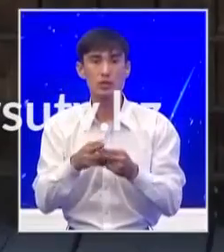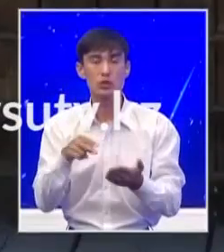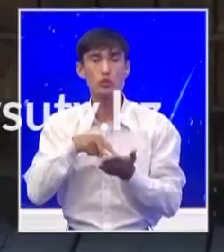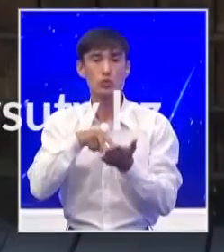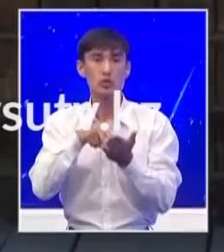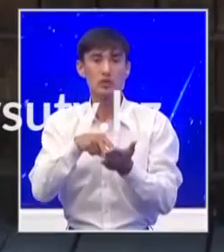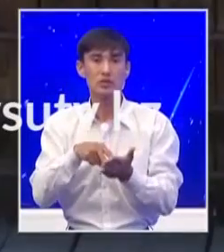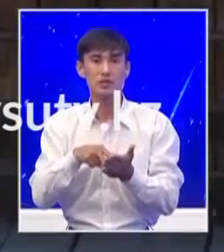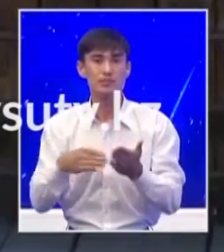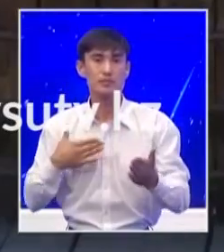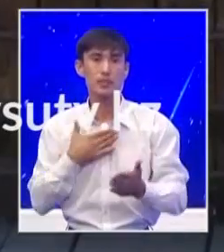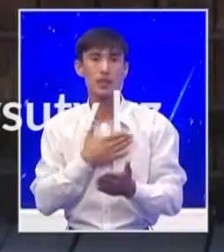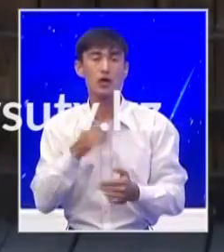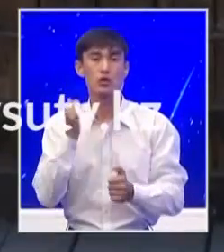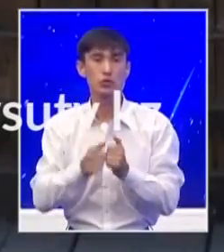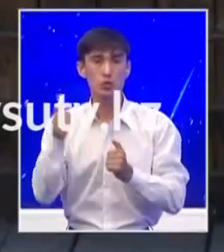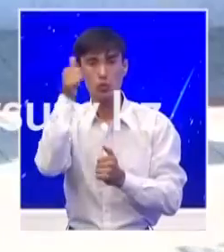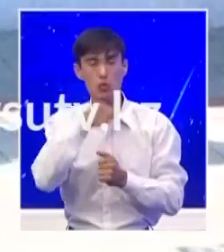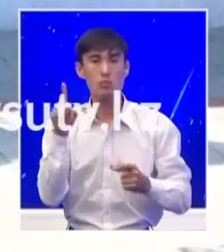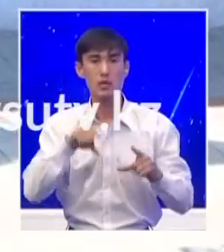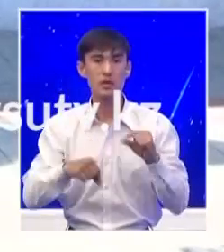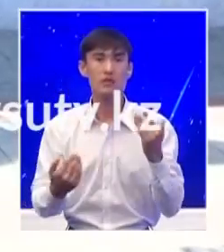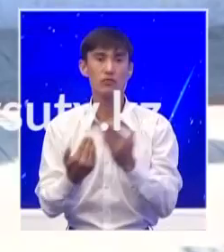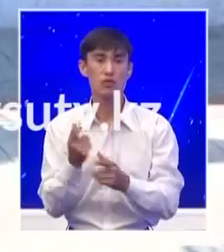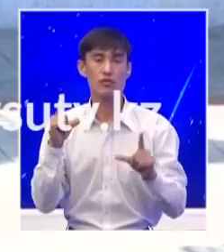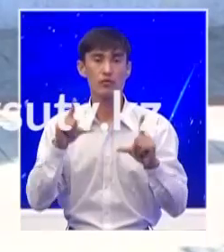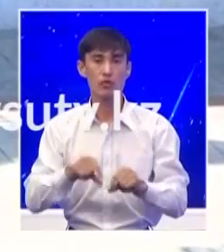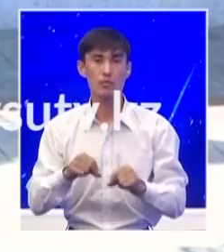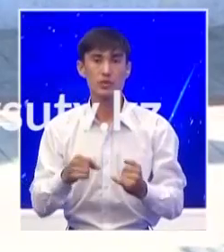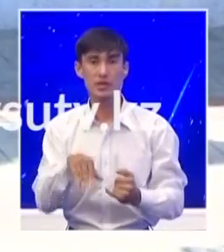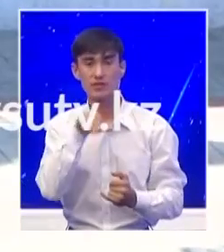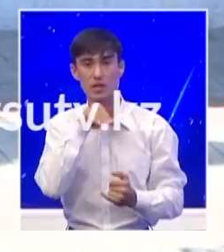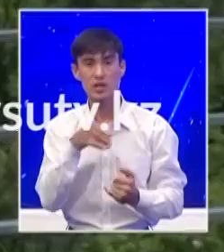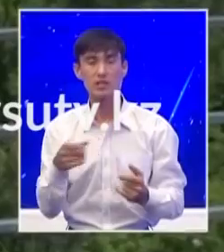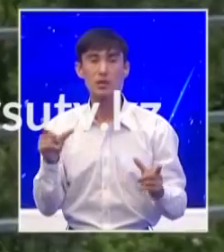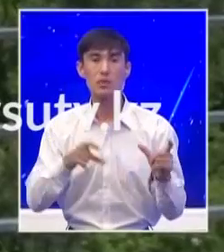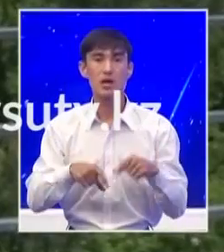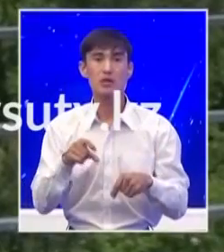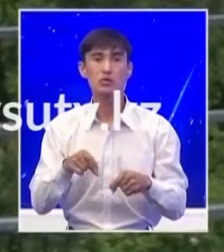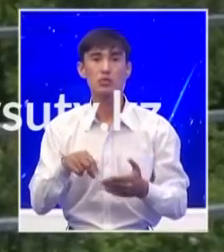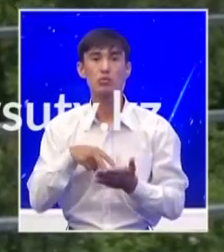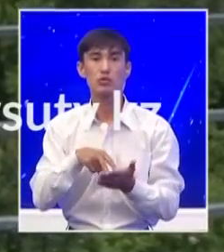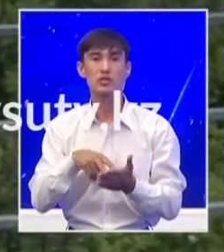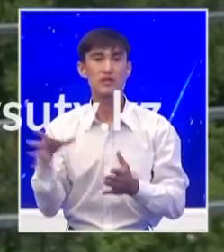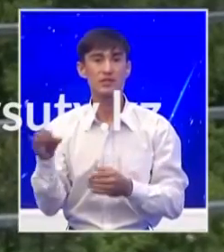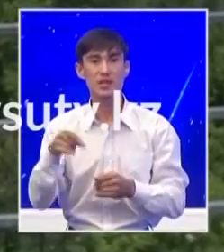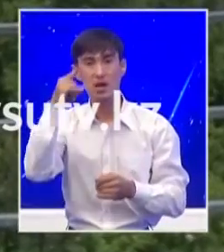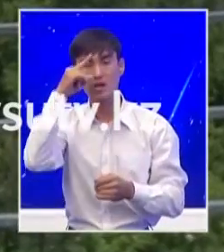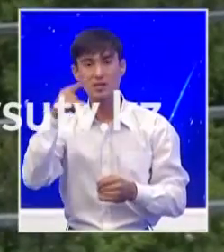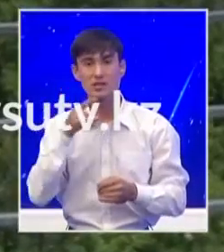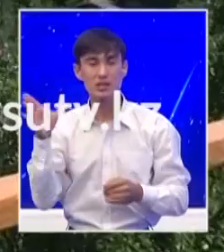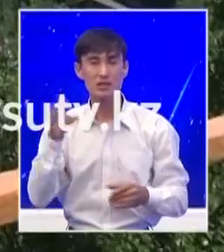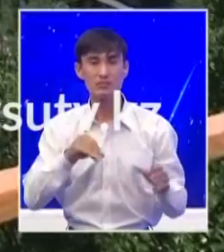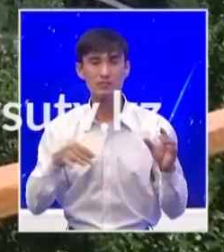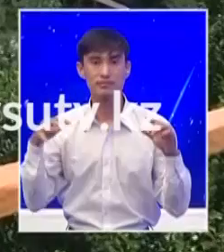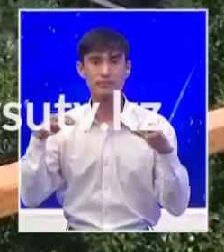туристов, которые из года в год с удовольствием вновь приезжают в Текели. Причем собираются здесь путешественники со всех уголков Казахстана.